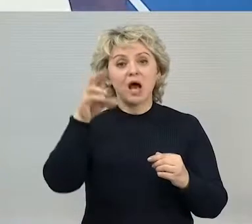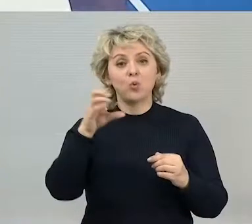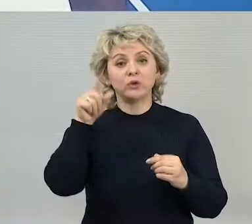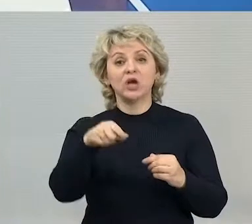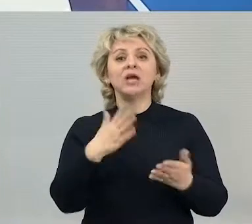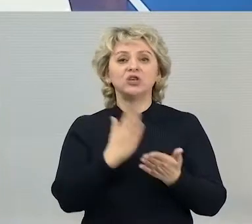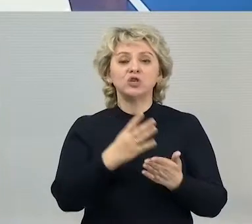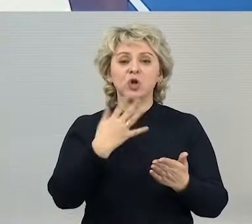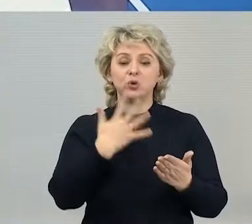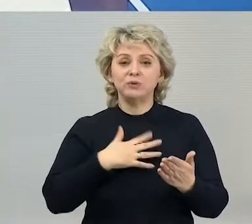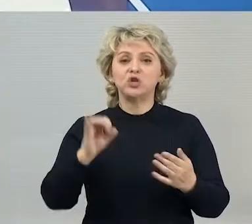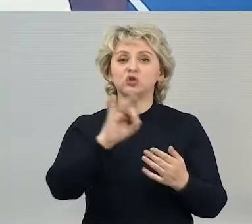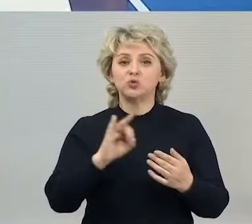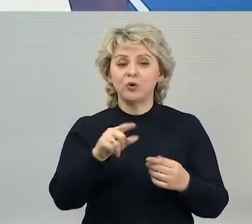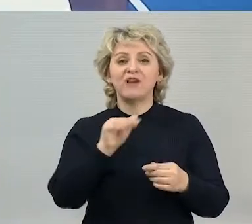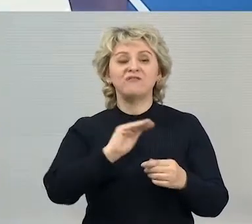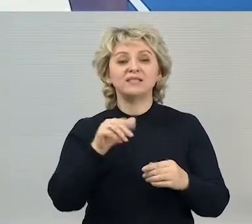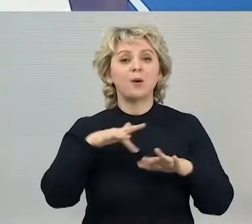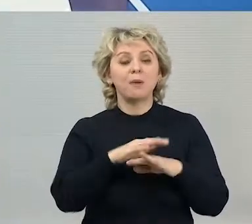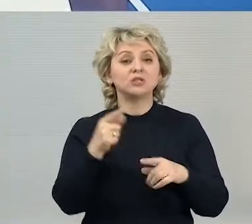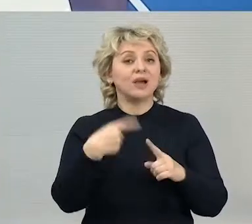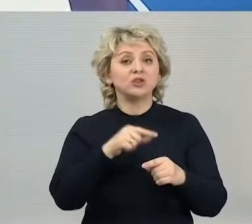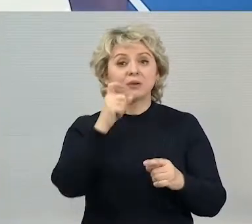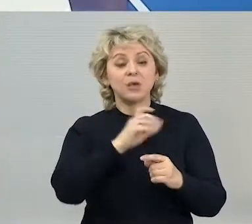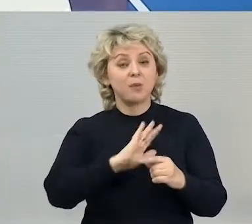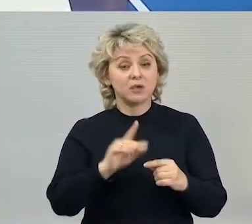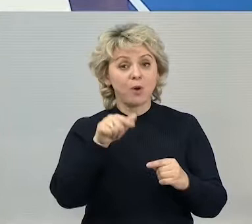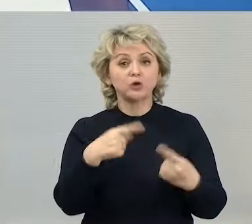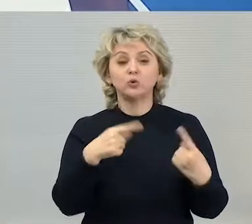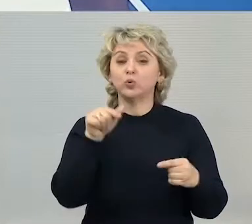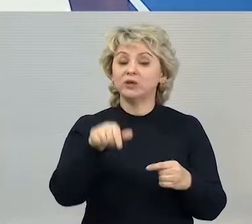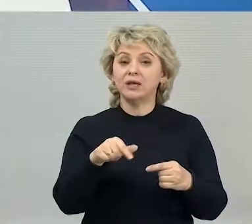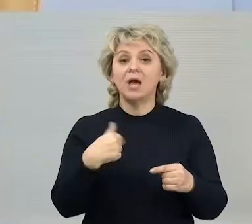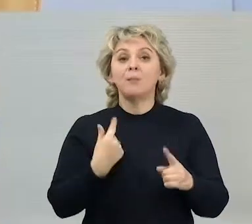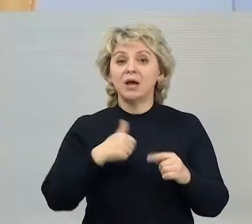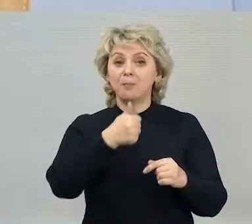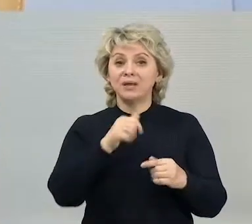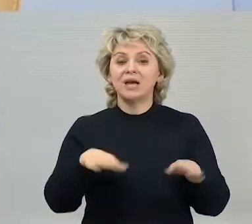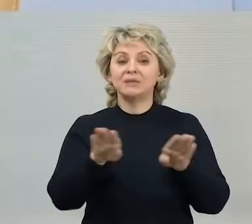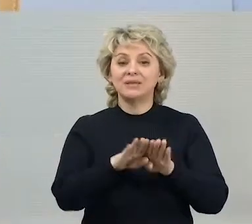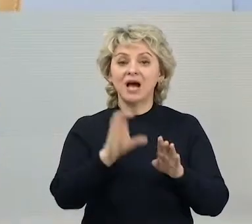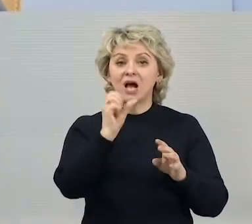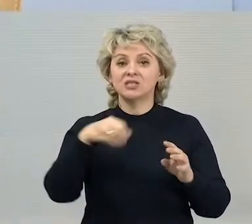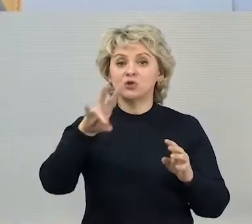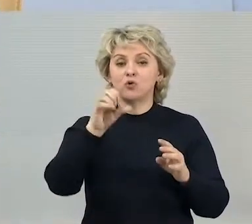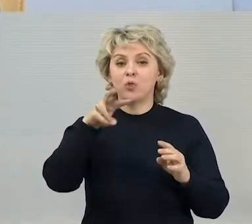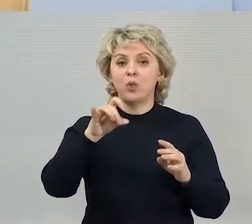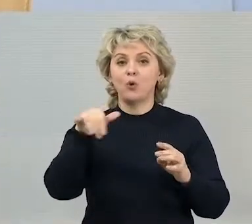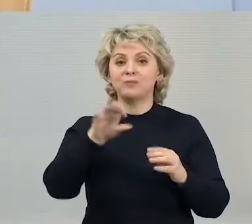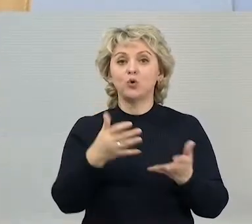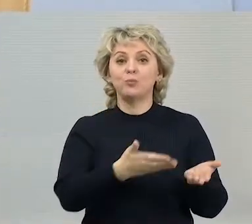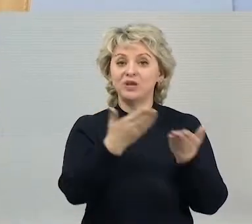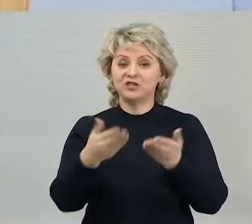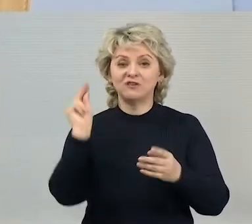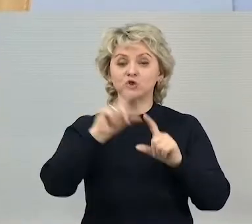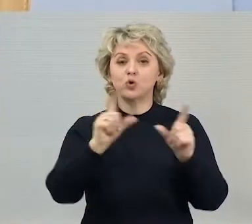любители литературы, которым вообще физика, математика, ах, я в этом ничего не понимаю, да? И мы пытаемся сейчас так астрономию принести